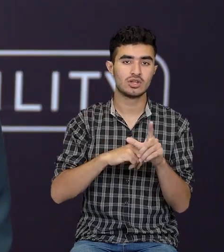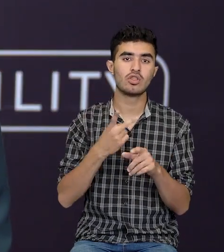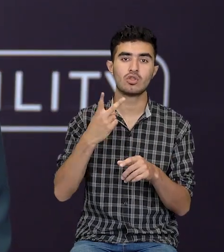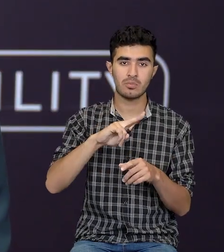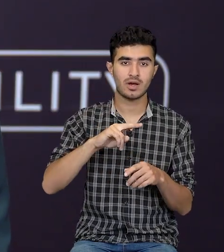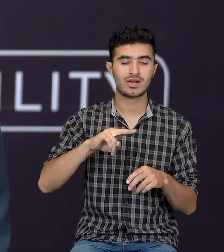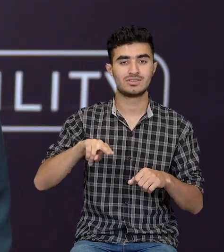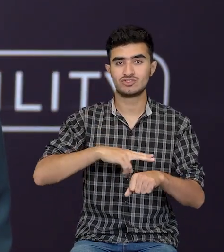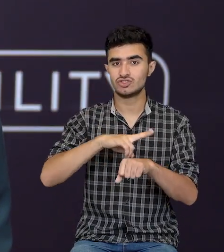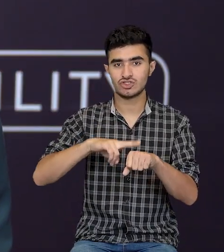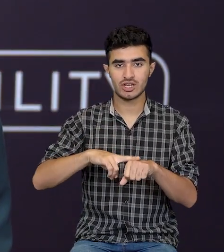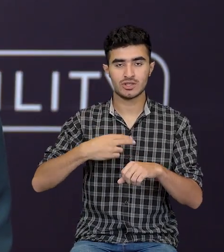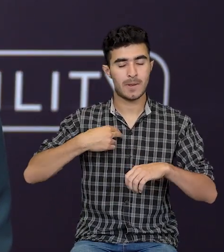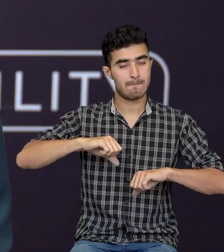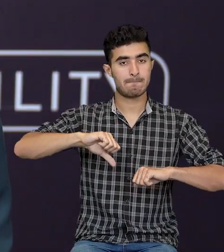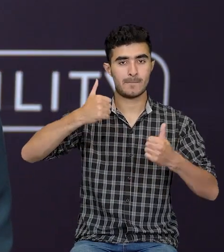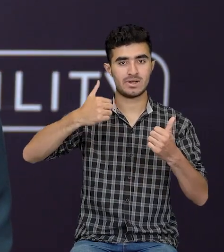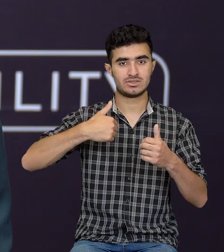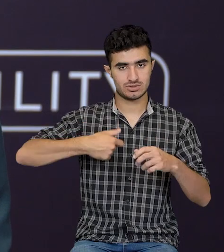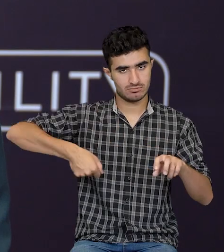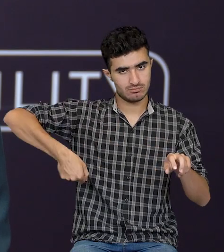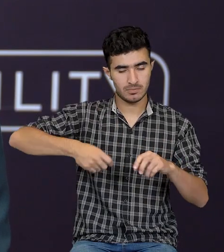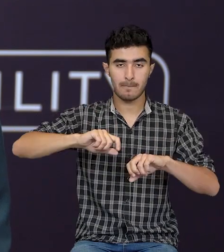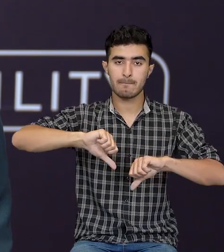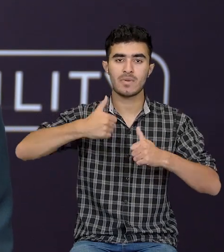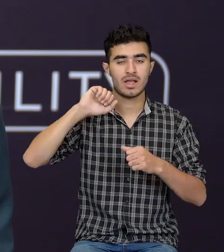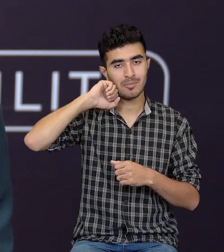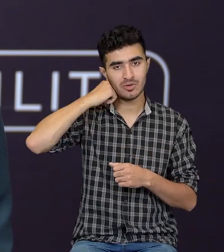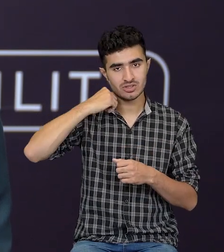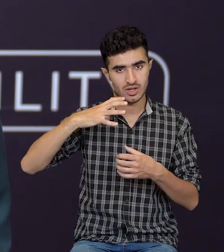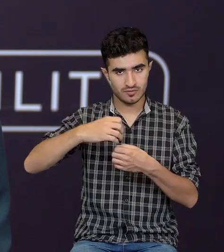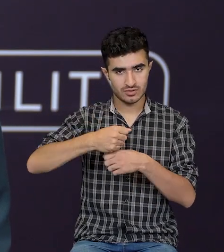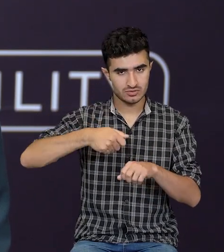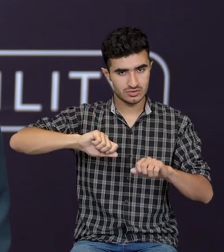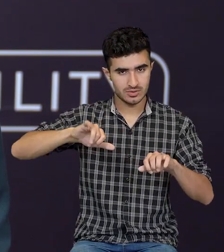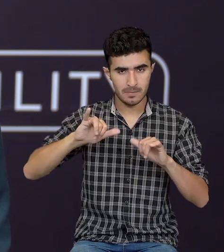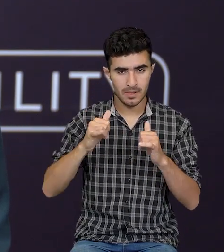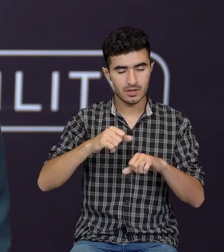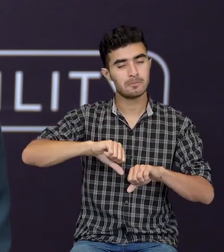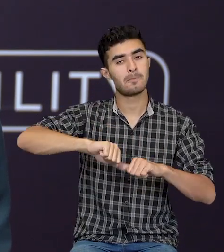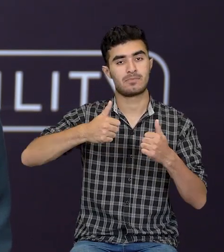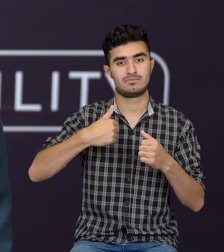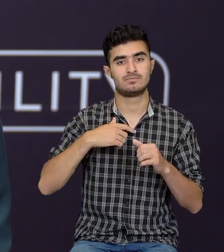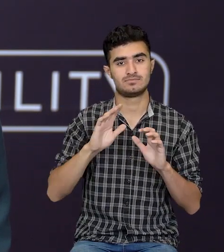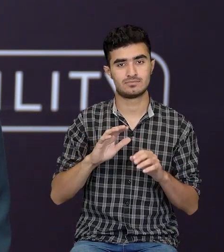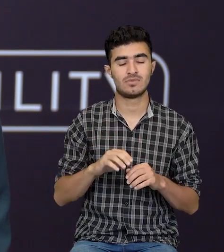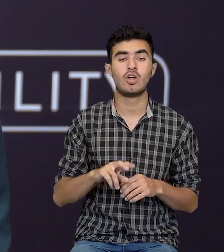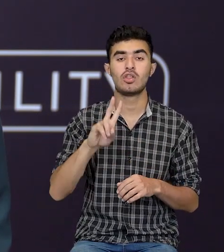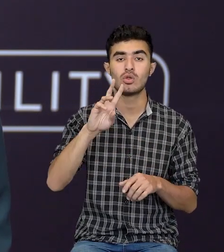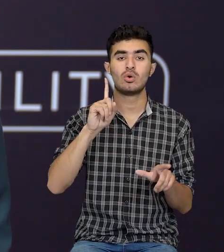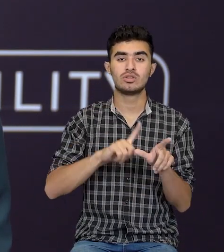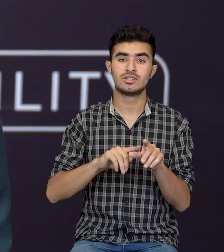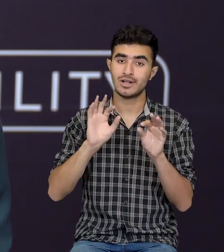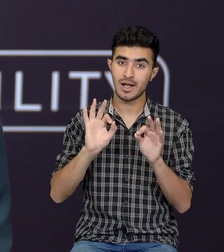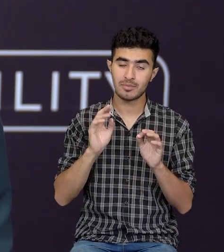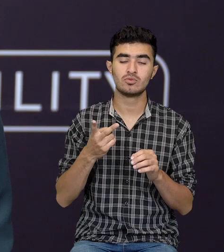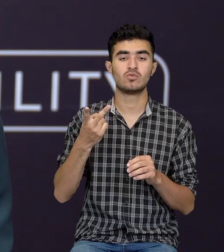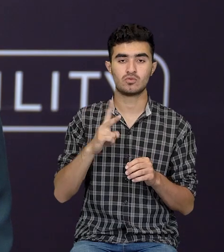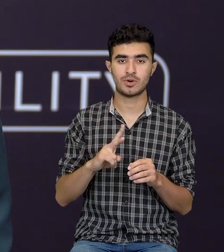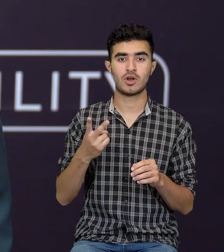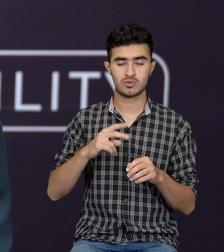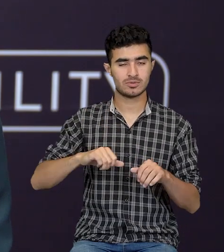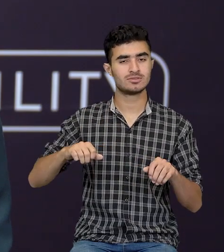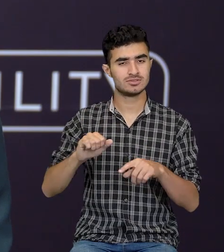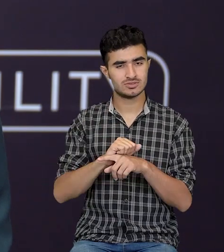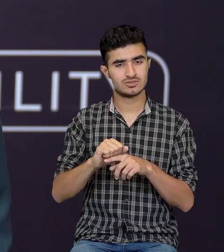यही फीलिंग थी, क्योंकि अगर मैं जूनियर जो भी टूर्नामेंट है, मैं जूनियर टाइटल नहीं लेना चाहता था। मेरी यही ख्वाहिश थी कि मैं